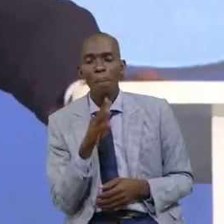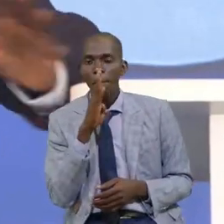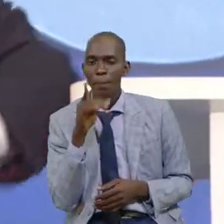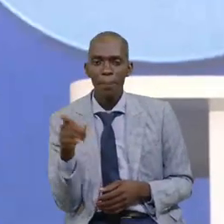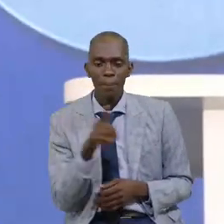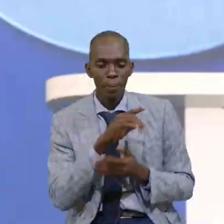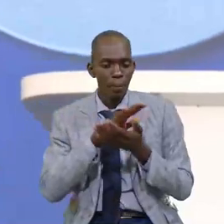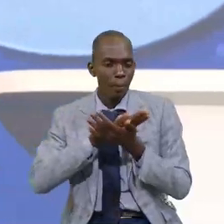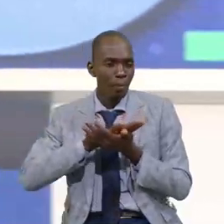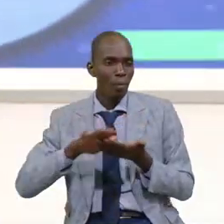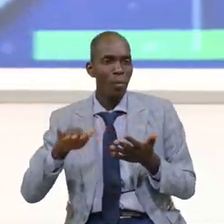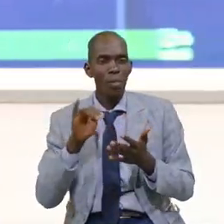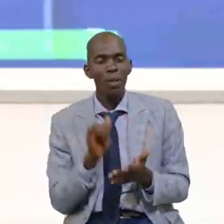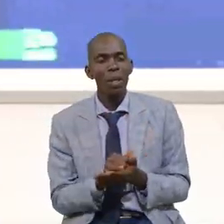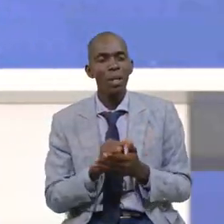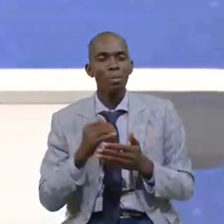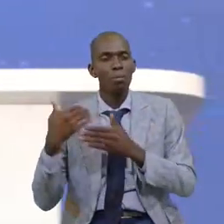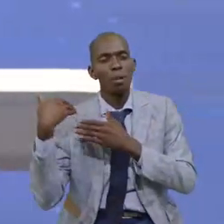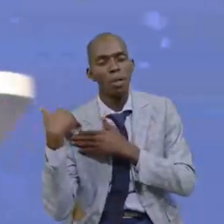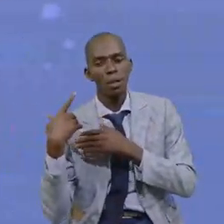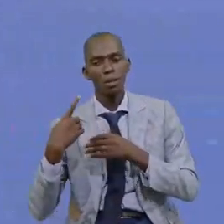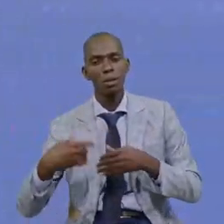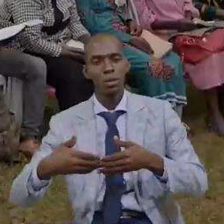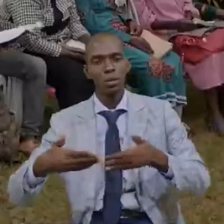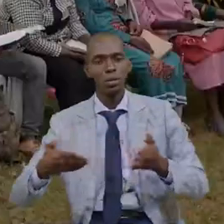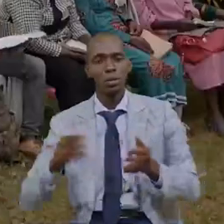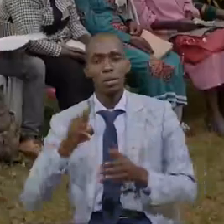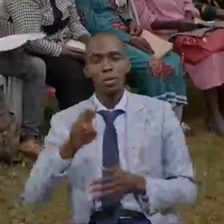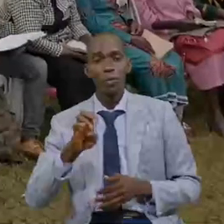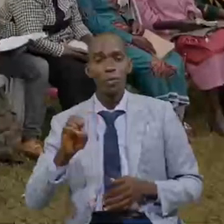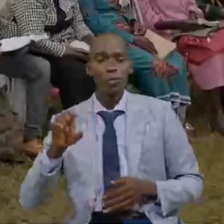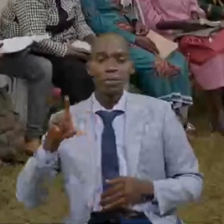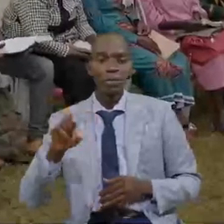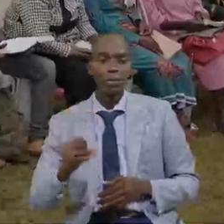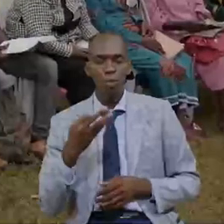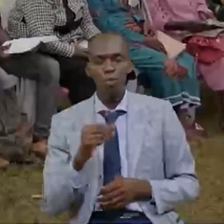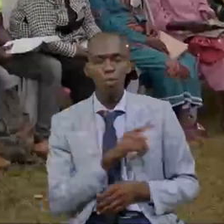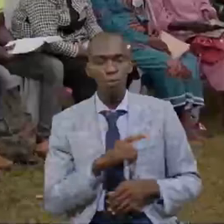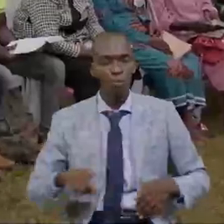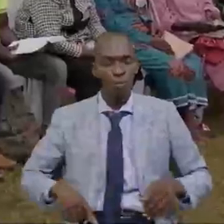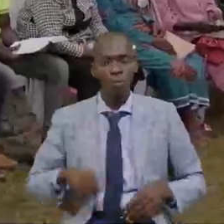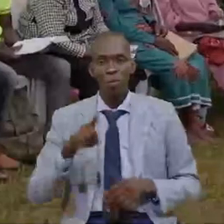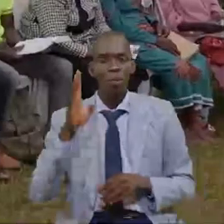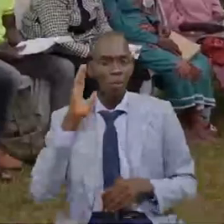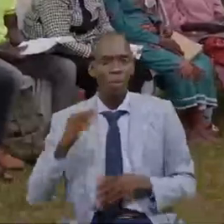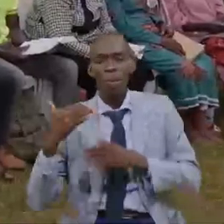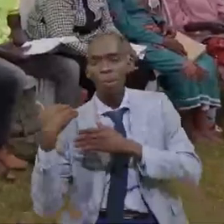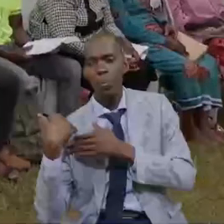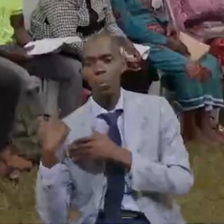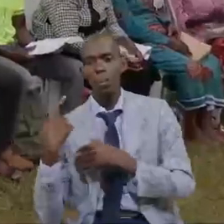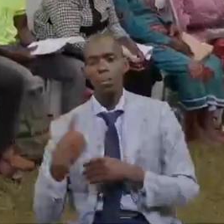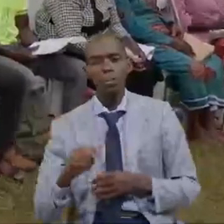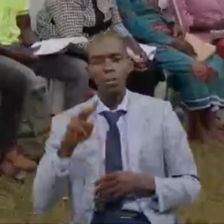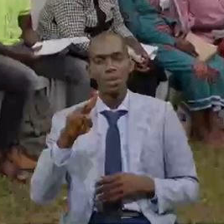Purifiez-vous, vous qui portez les vases de l'Éternel. Nous portons les vases de